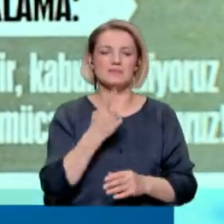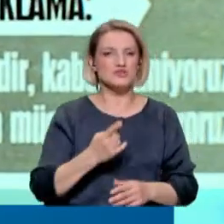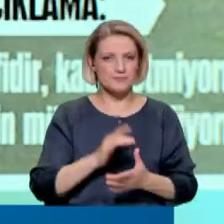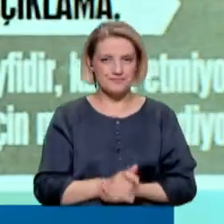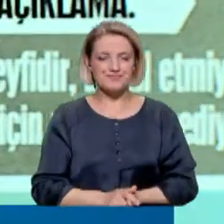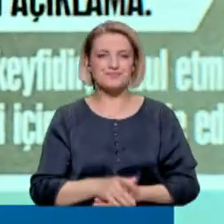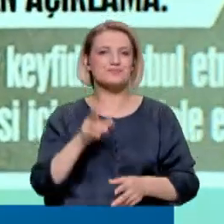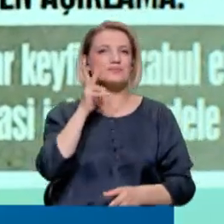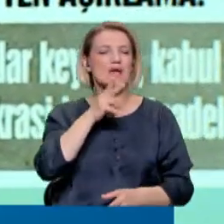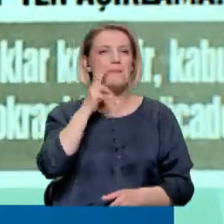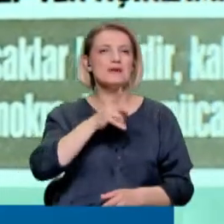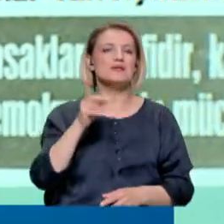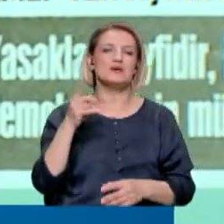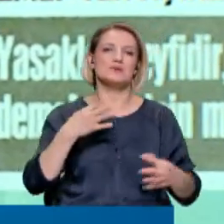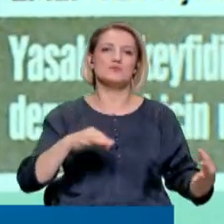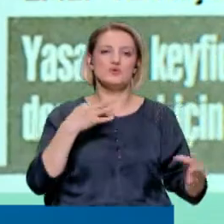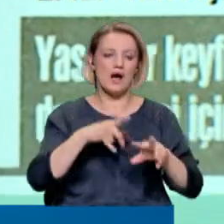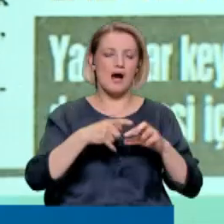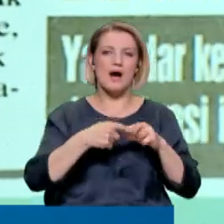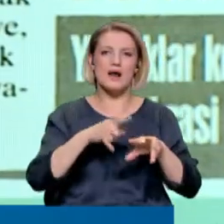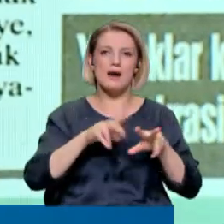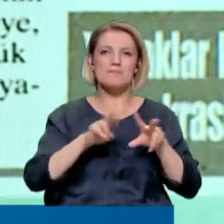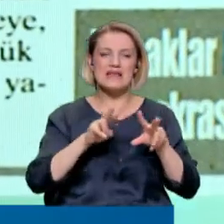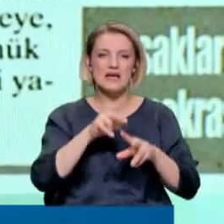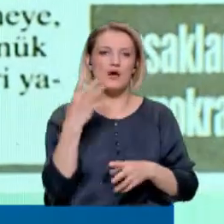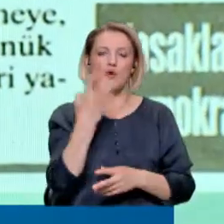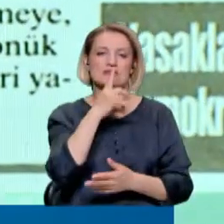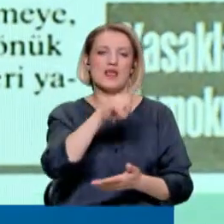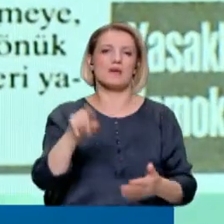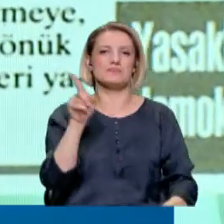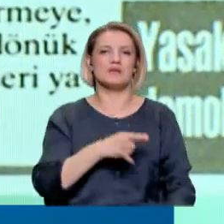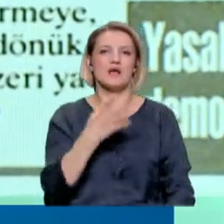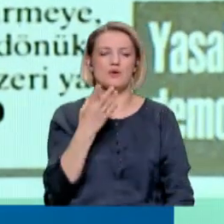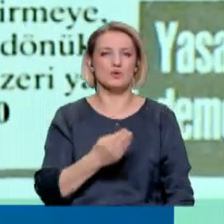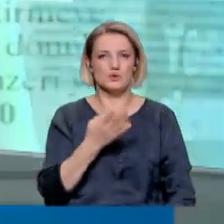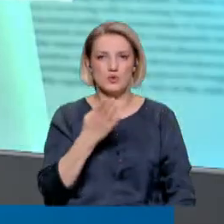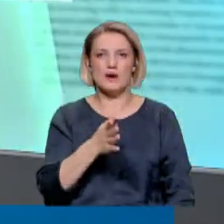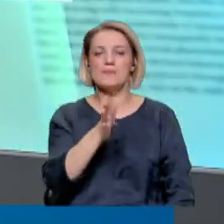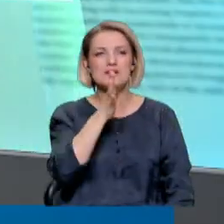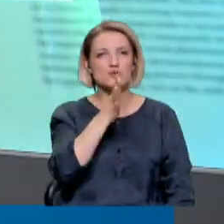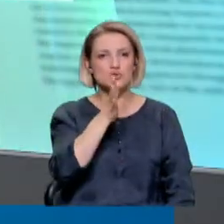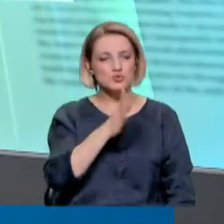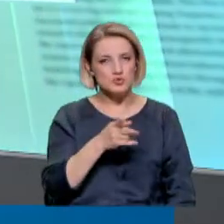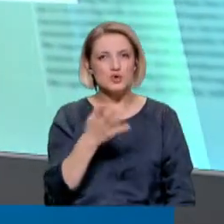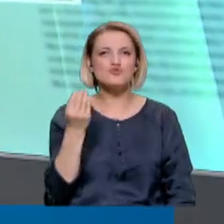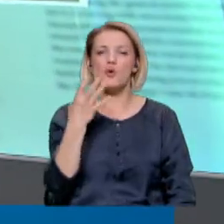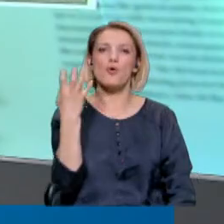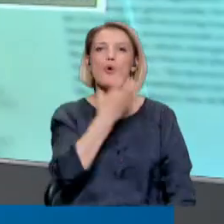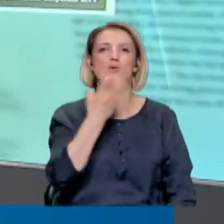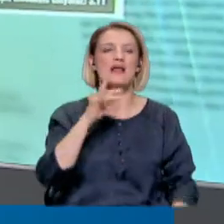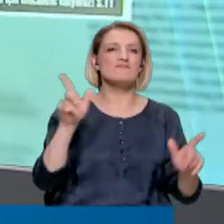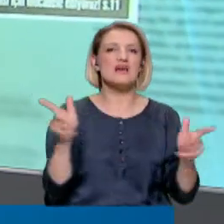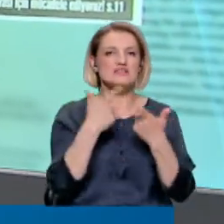başka başlıkta Ermeni müzisyen aramany kanı konseri iptal edildi diyor biliyorsunuz ard arda pek çok